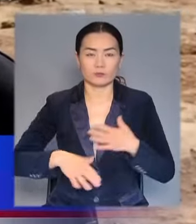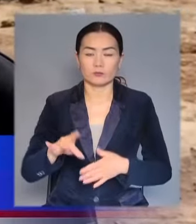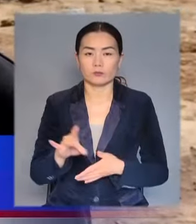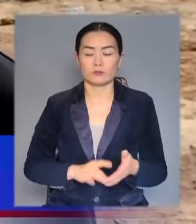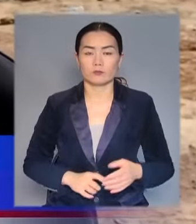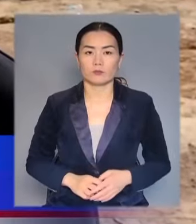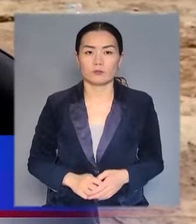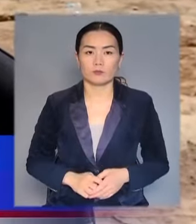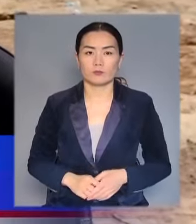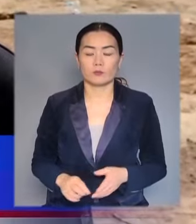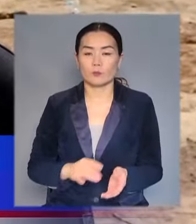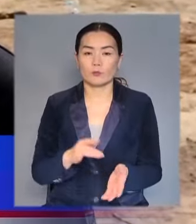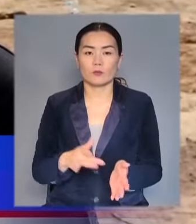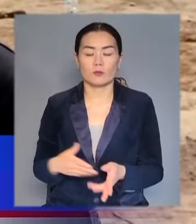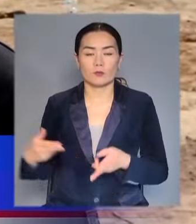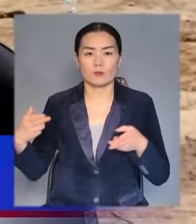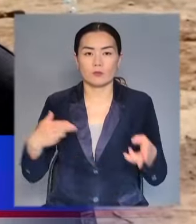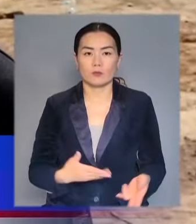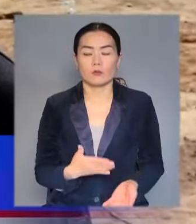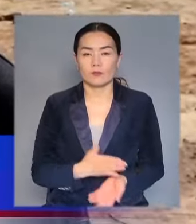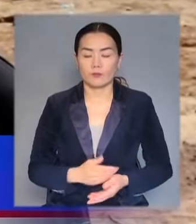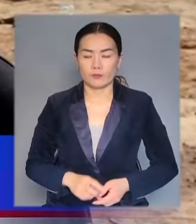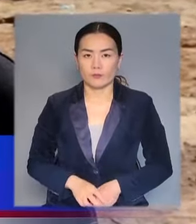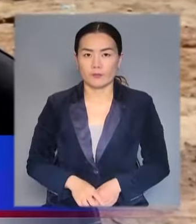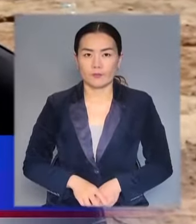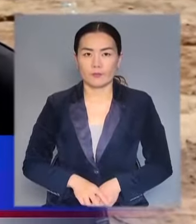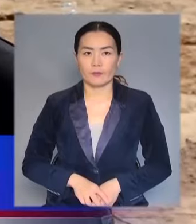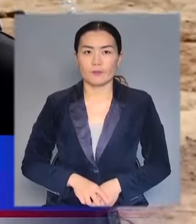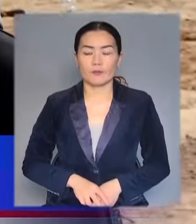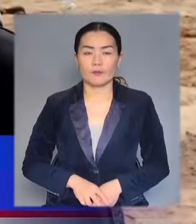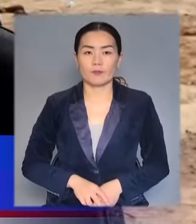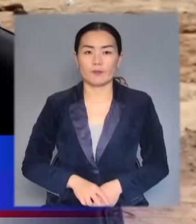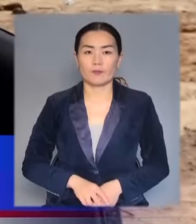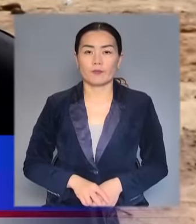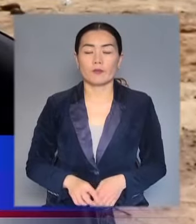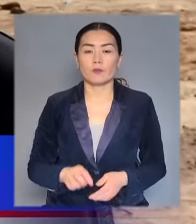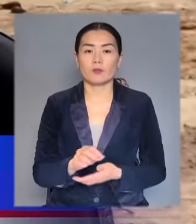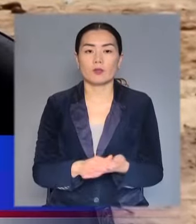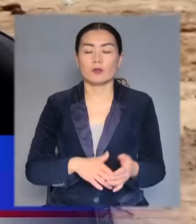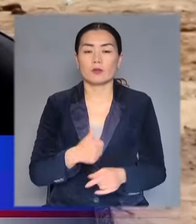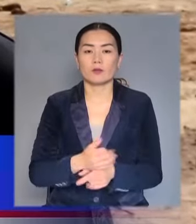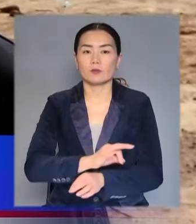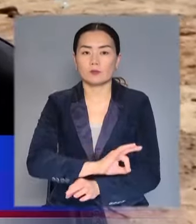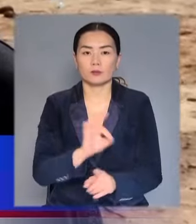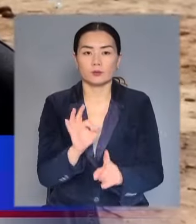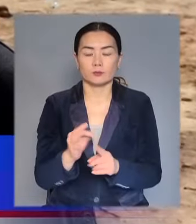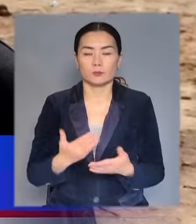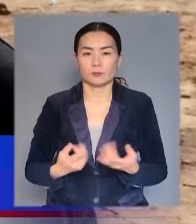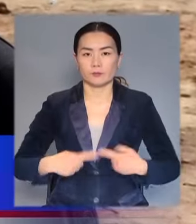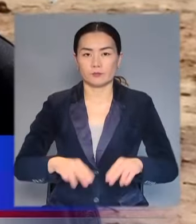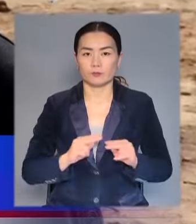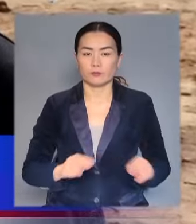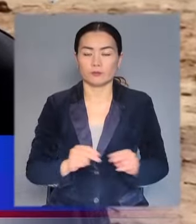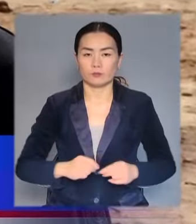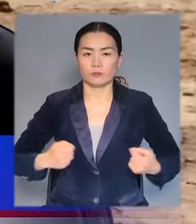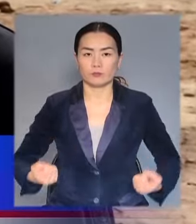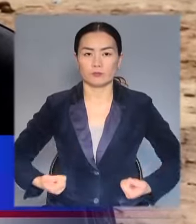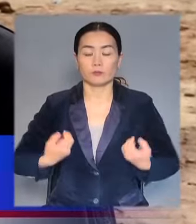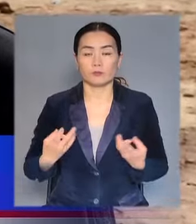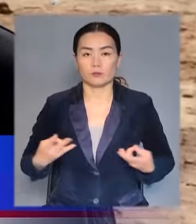бірденен Атырау қаласына өзім сапарымды жоспарлап келіп отырмын. Ондағы басты мақсатым біздің ұстаздарды